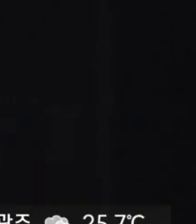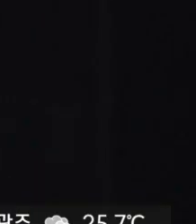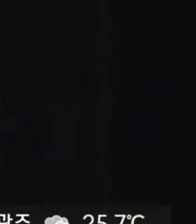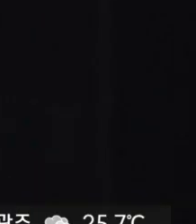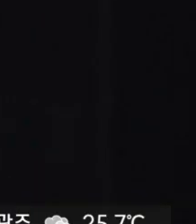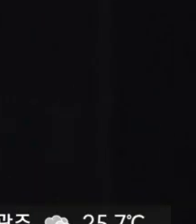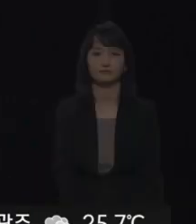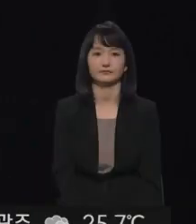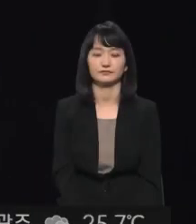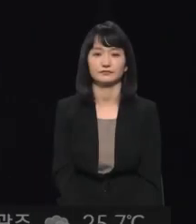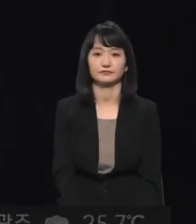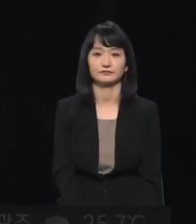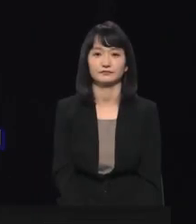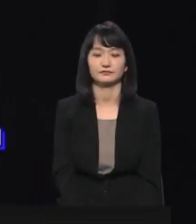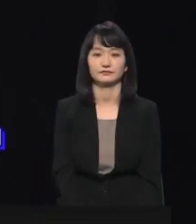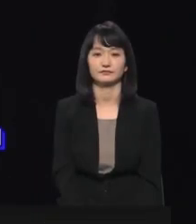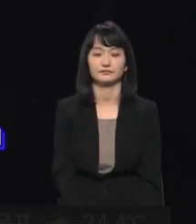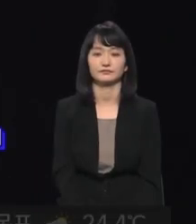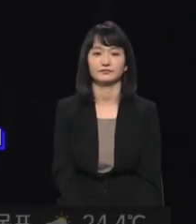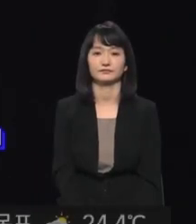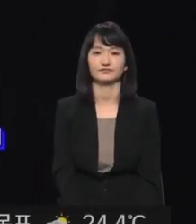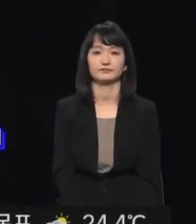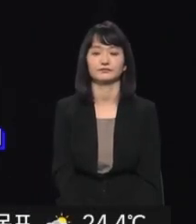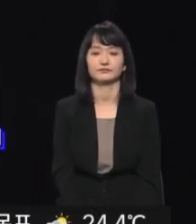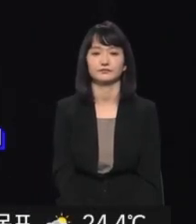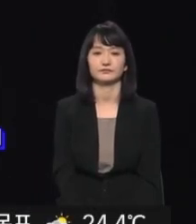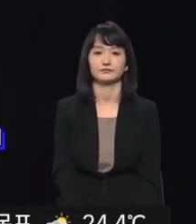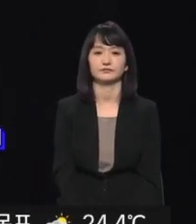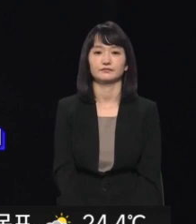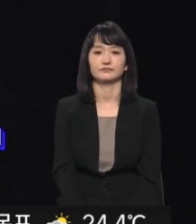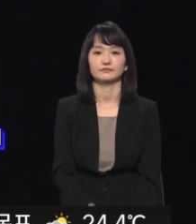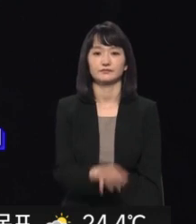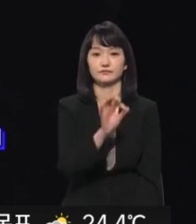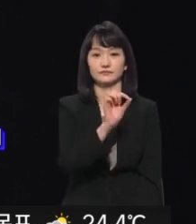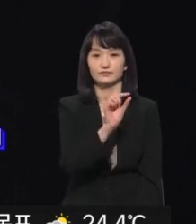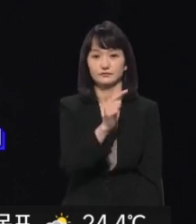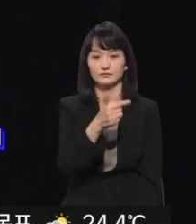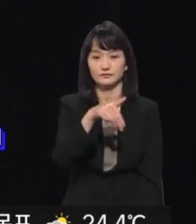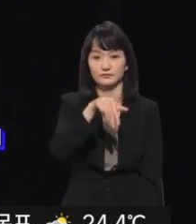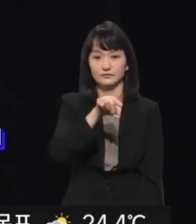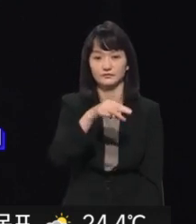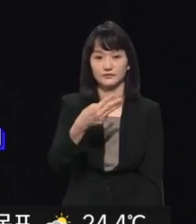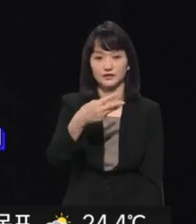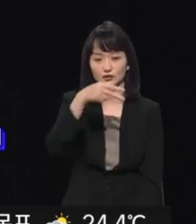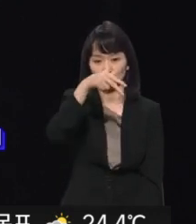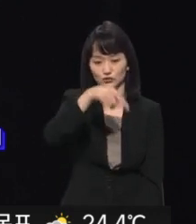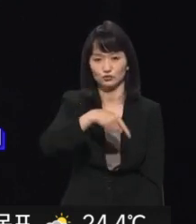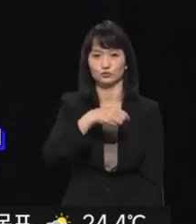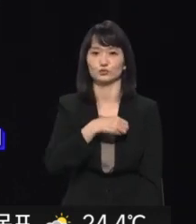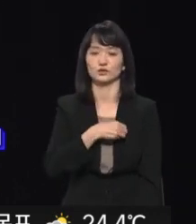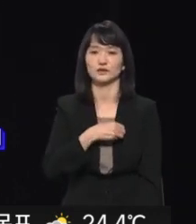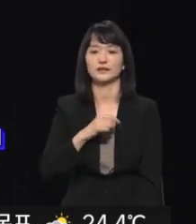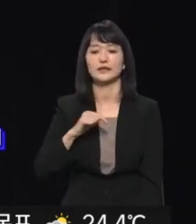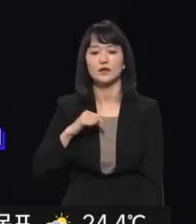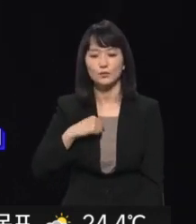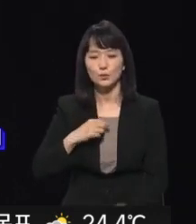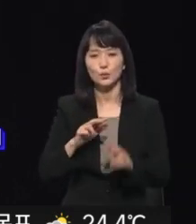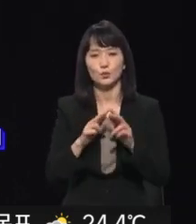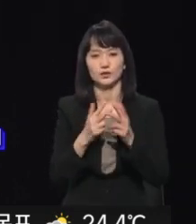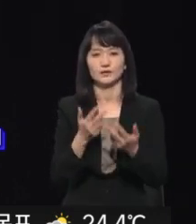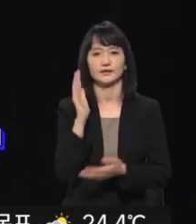예 이 부분은 어떻게 해 봐야 될지 모르겠습니다 그러니까 안철수 원이 요즘 강하게 본인의 이야기를